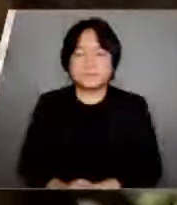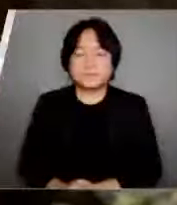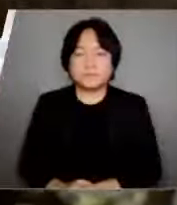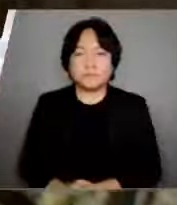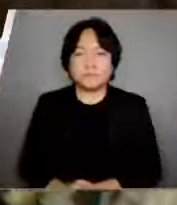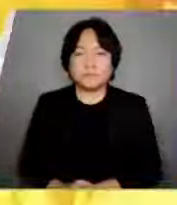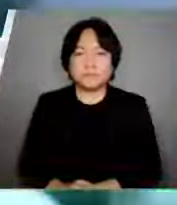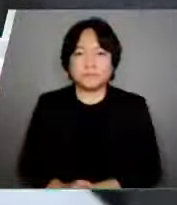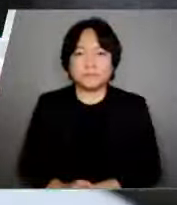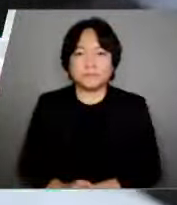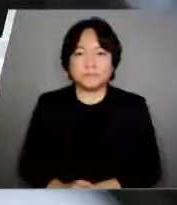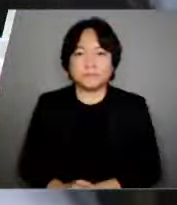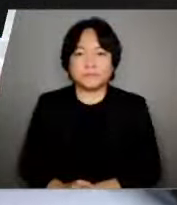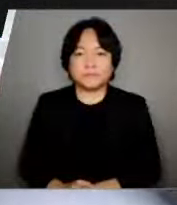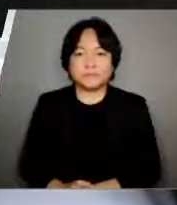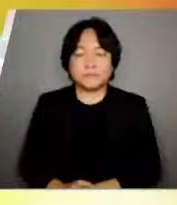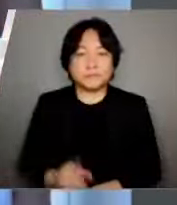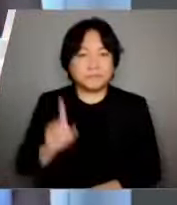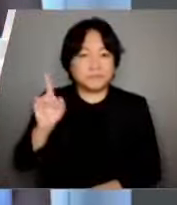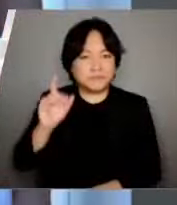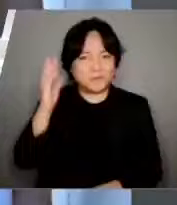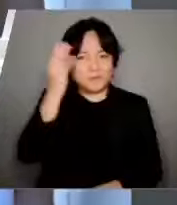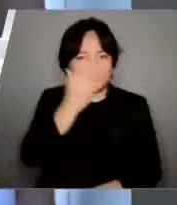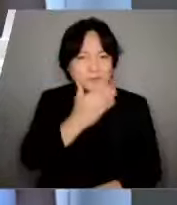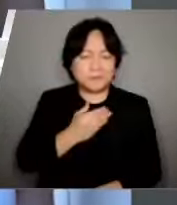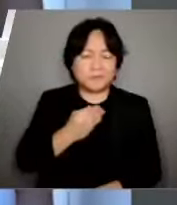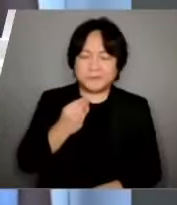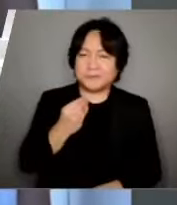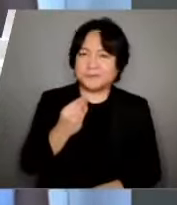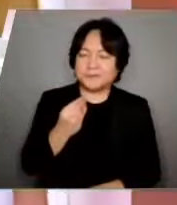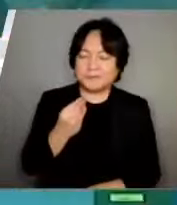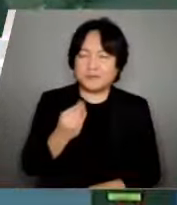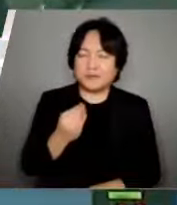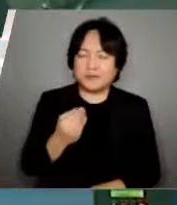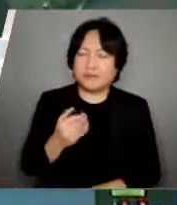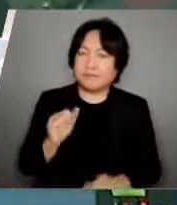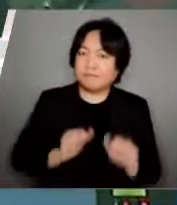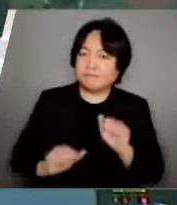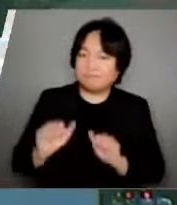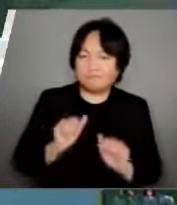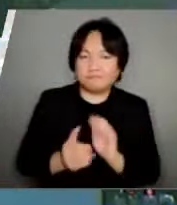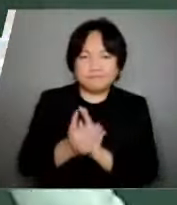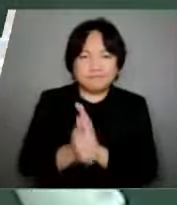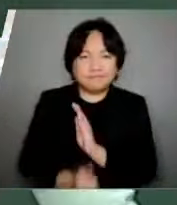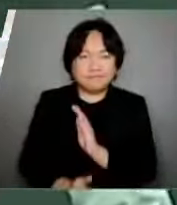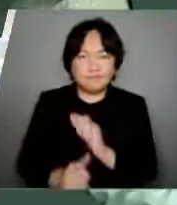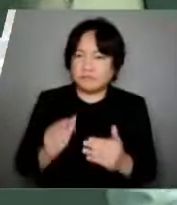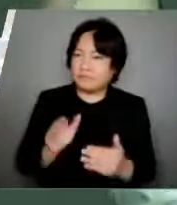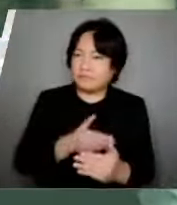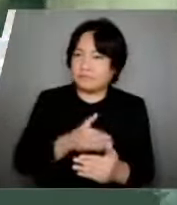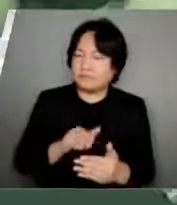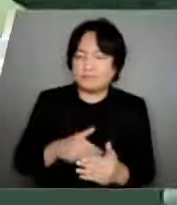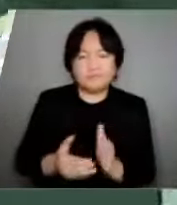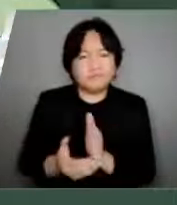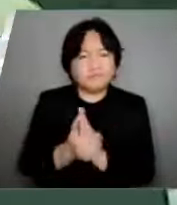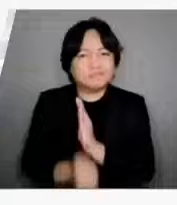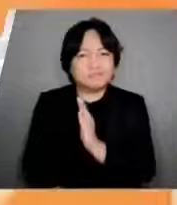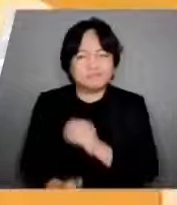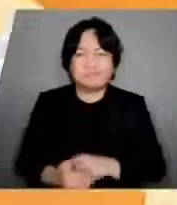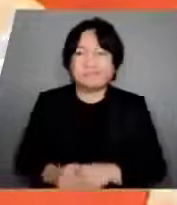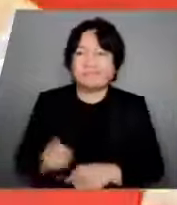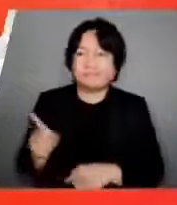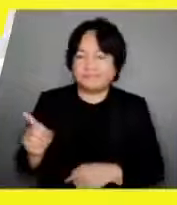Pretty face, acting skills, at musical talent. Deserve ni Jillian Ward ang pagiging star of the